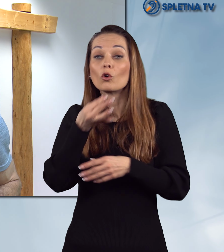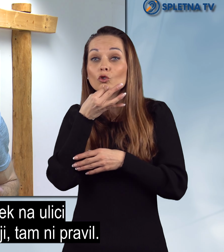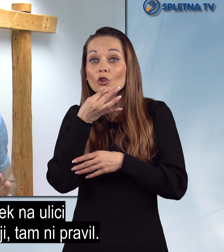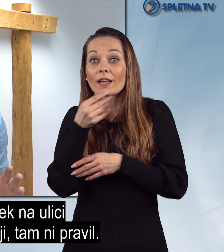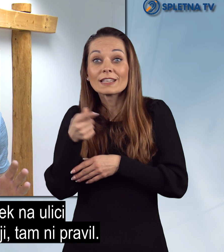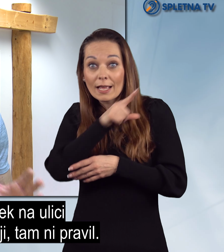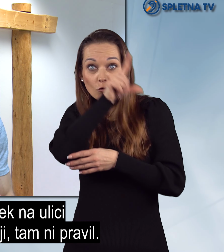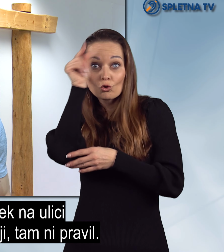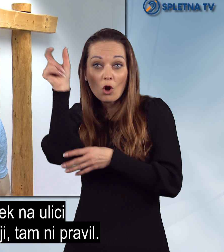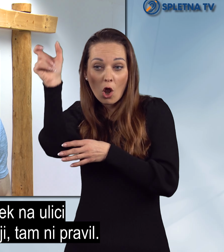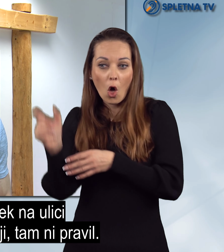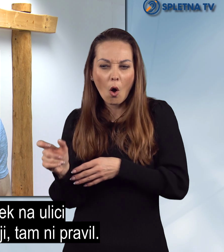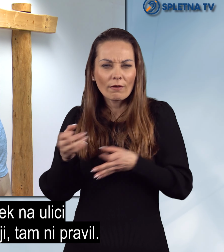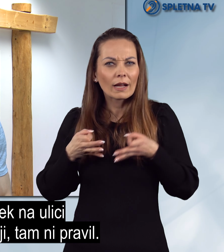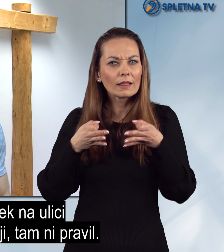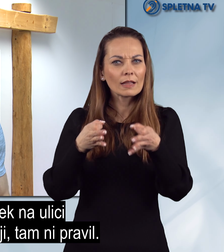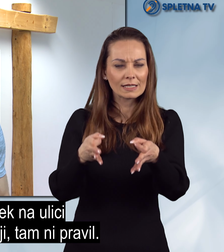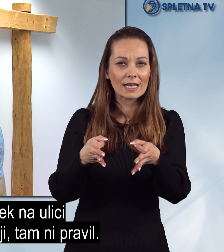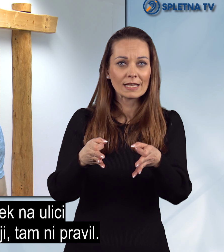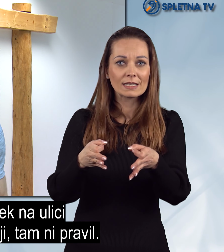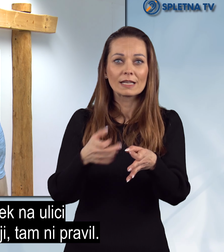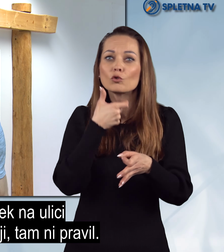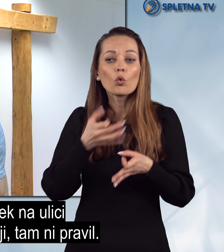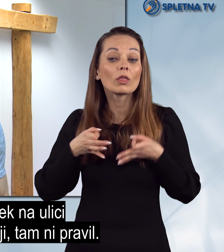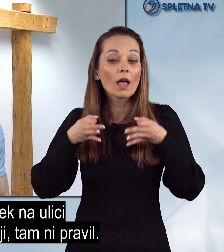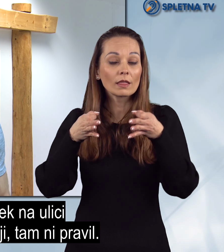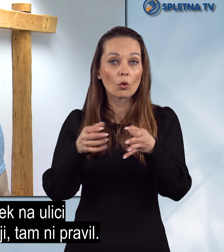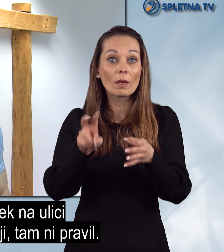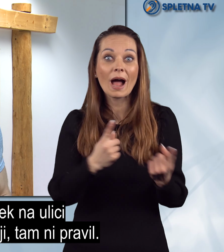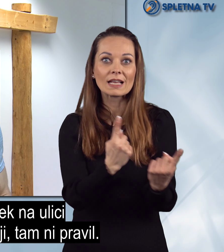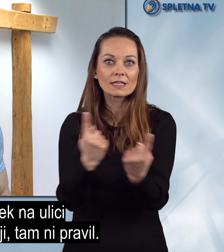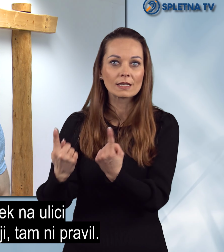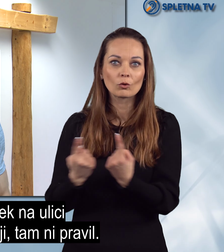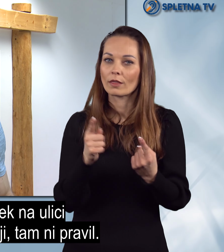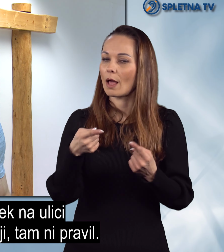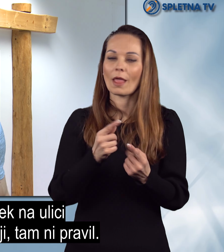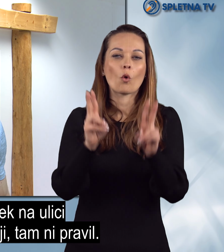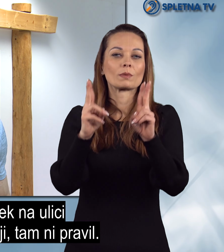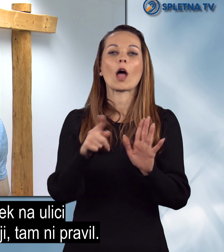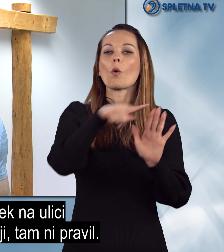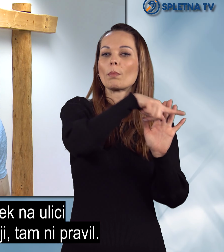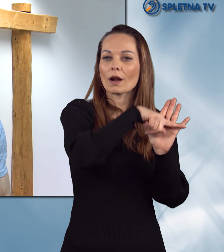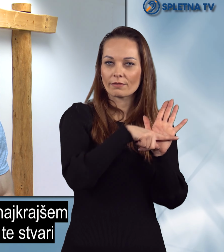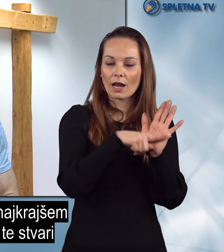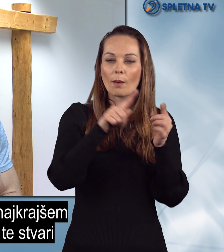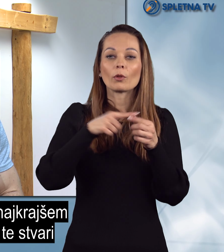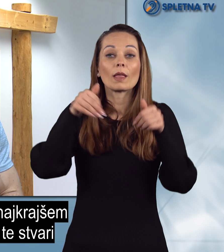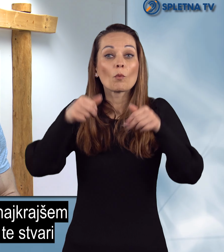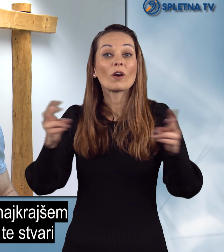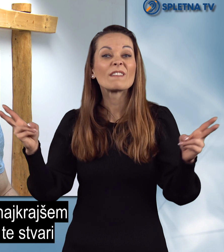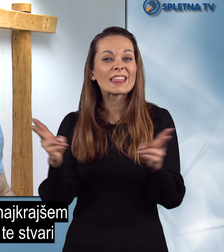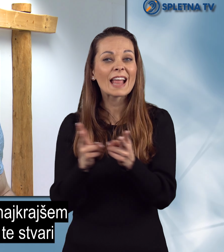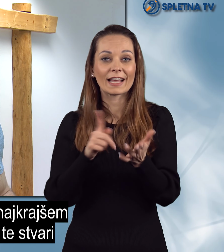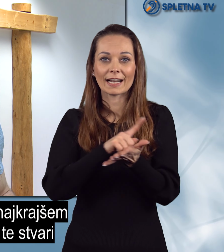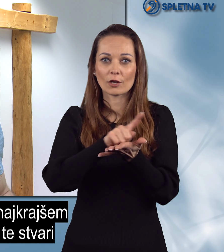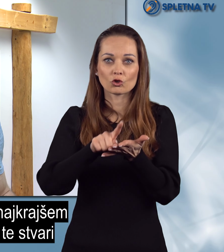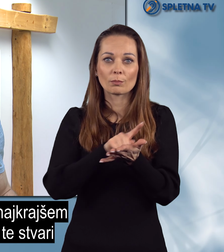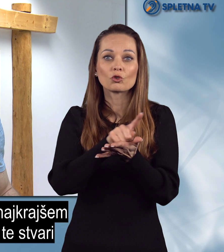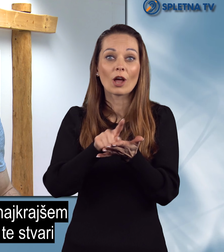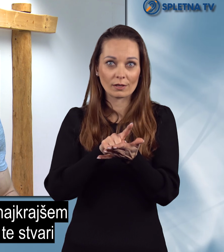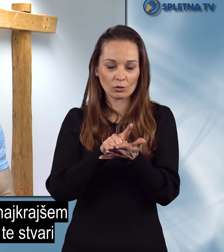ko se človek na cesti, na ulici znajde v eni taki situaciji, tam ni pravil. In ti moraš v najkrajšem